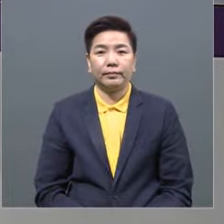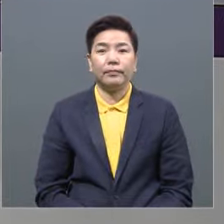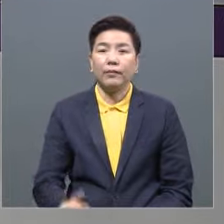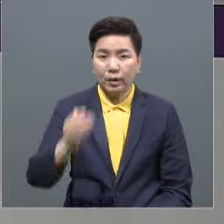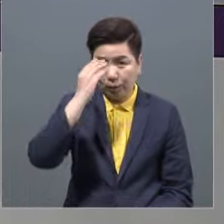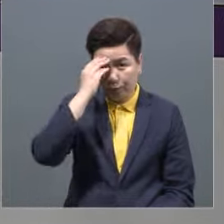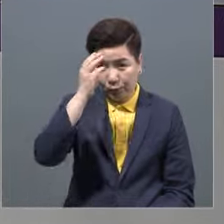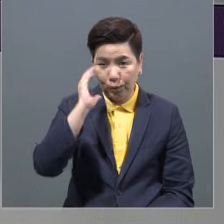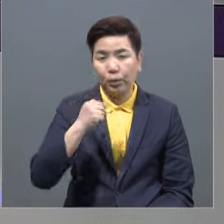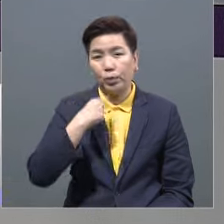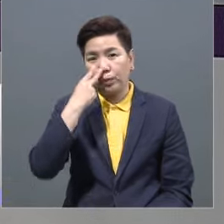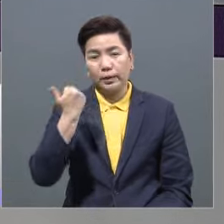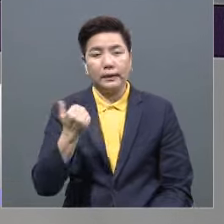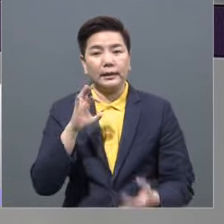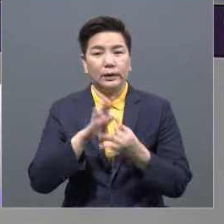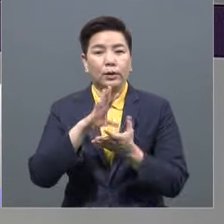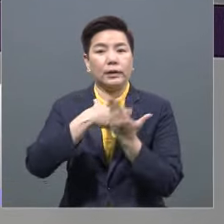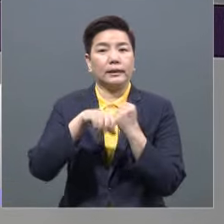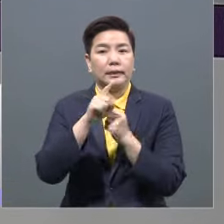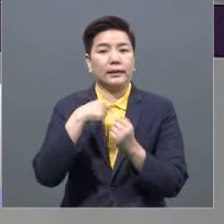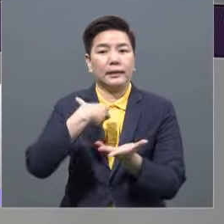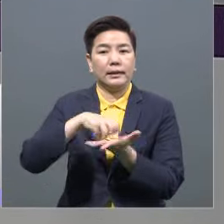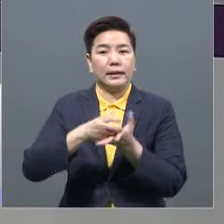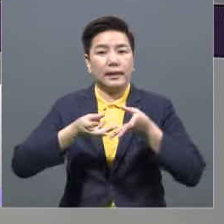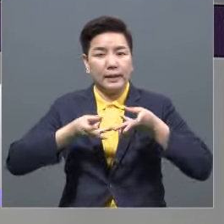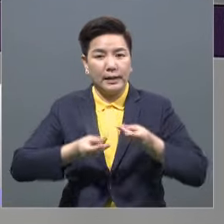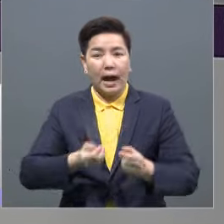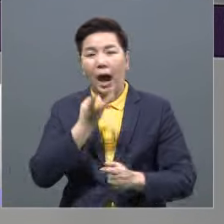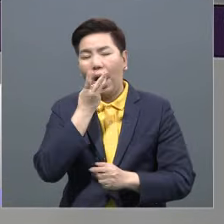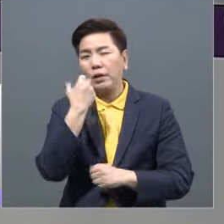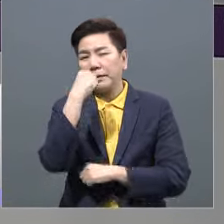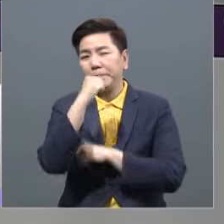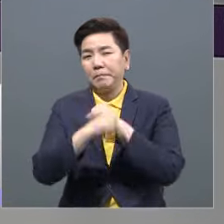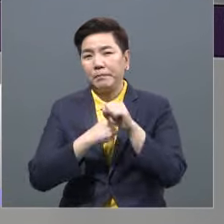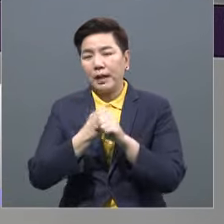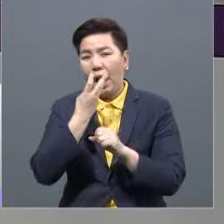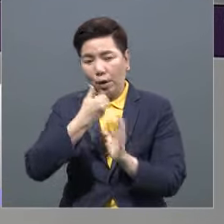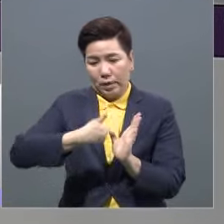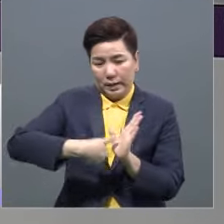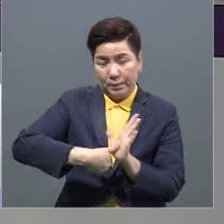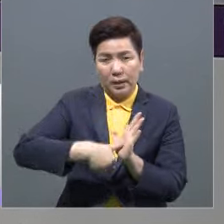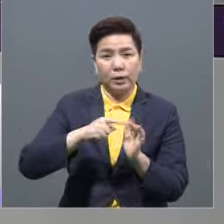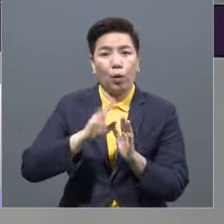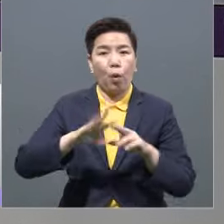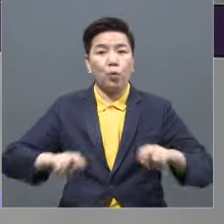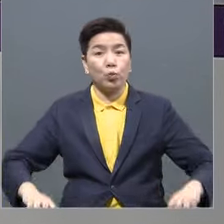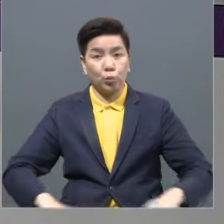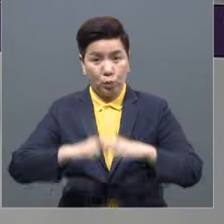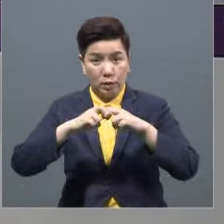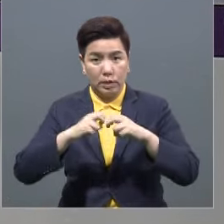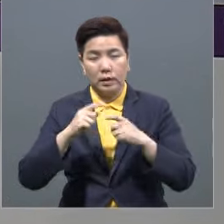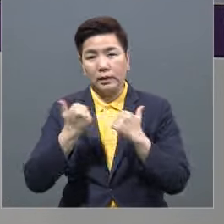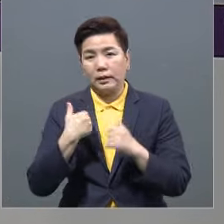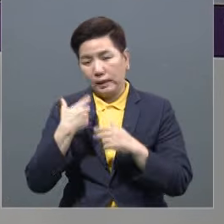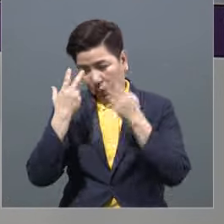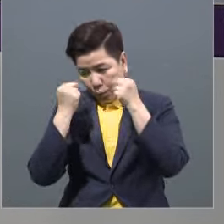สวัสดีครับคุณผู้ชมครับประเด็นเศรษฐกิจวันนี้มีรายละเอียดผลตรวจตัวอย่างข้าว10ปีโครงการรับจำนำจากโกดังจังหวัดสุรินทร์นะครับซึ่งทาง